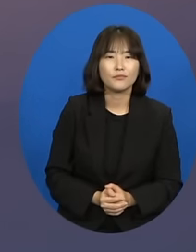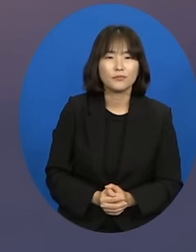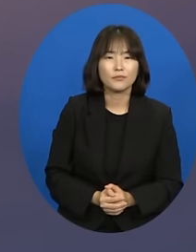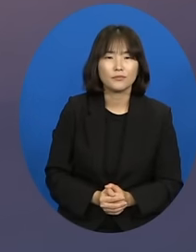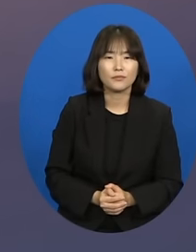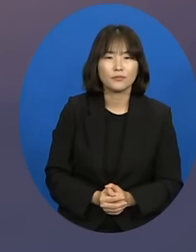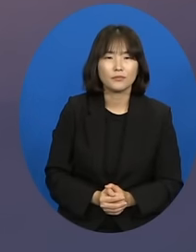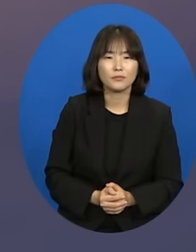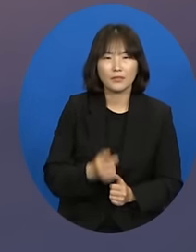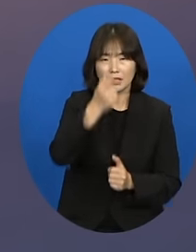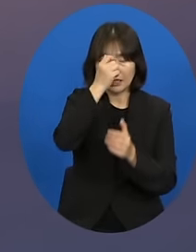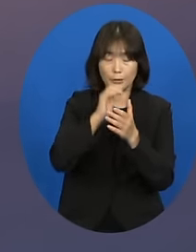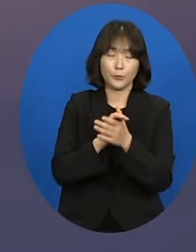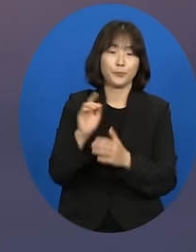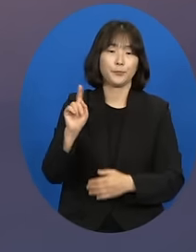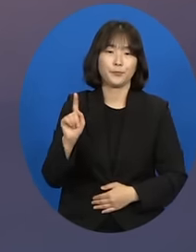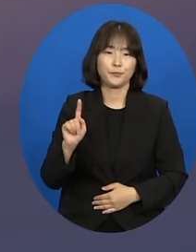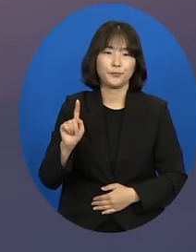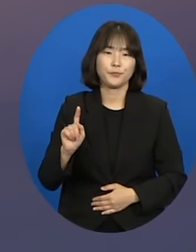기도란